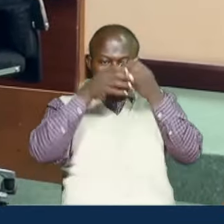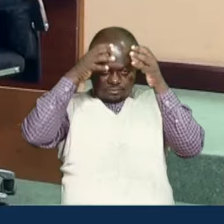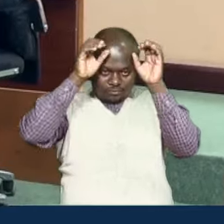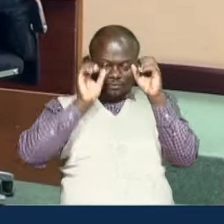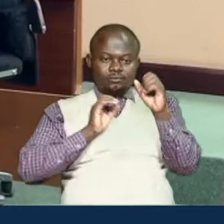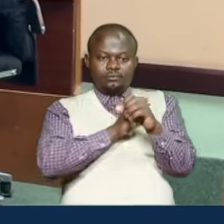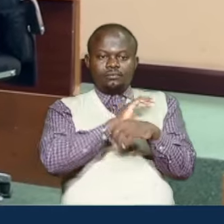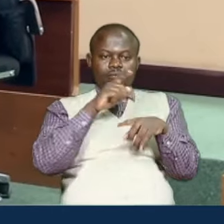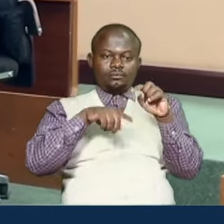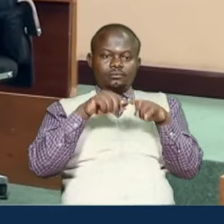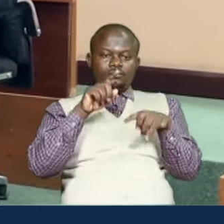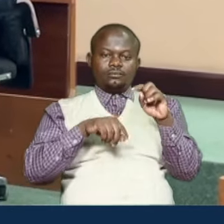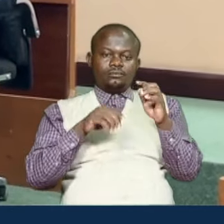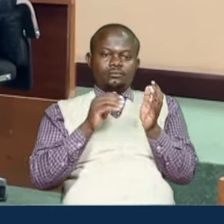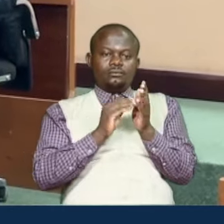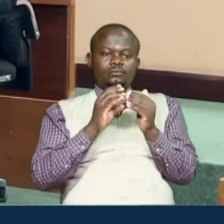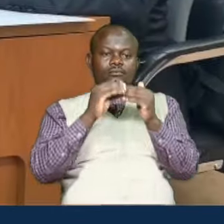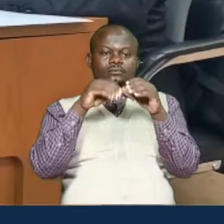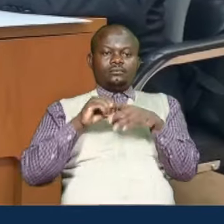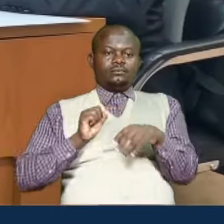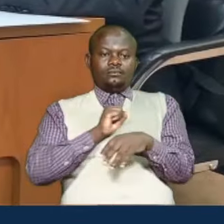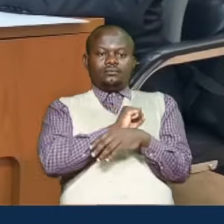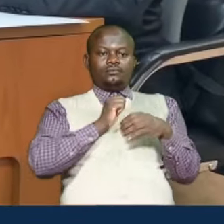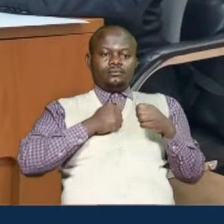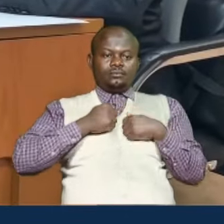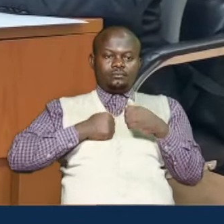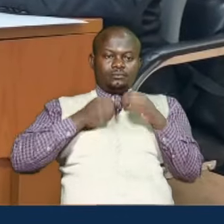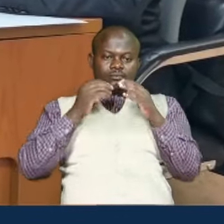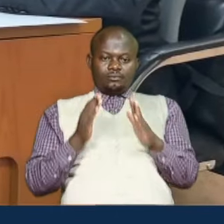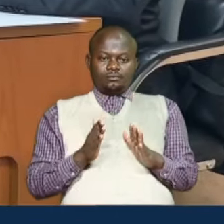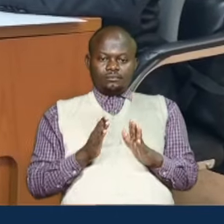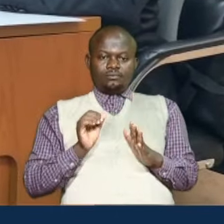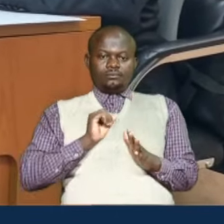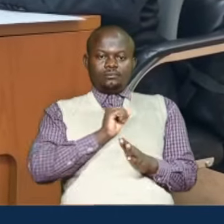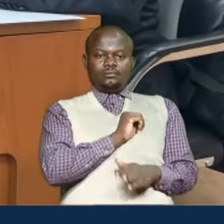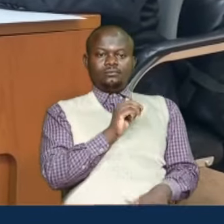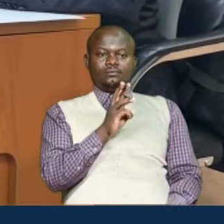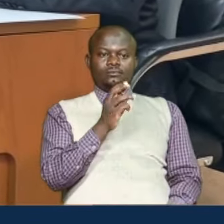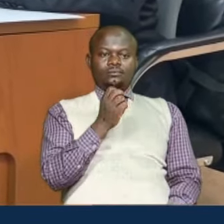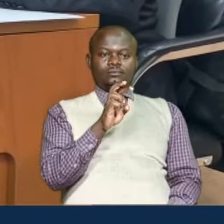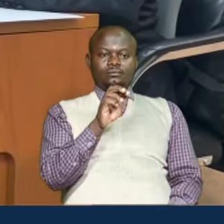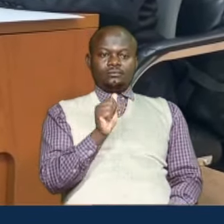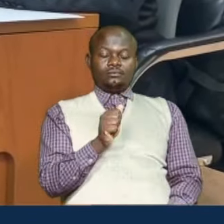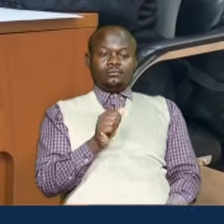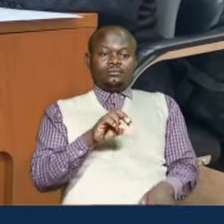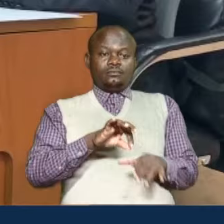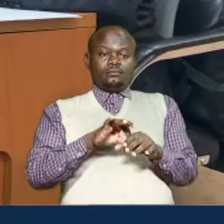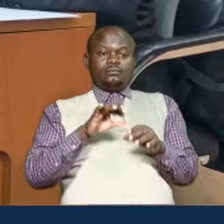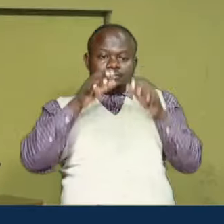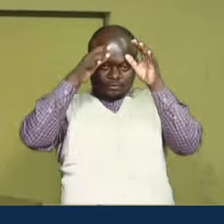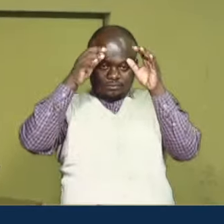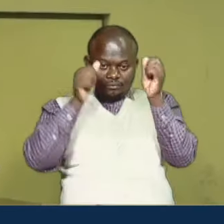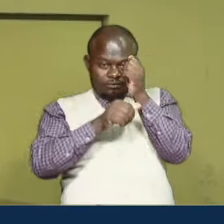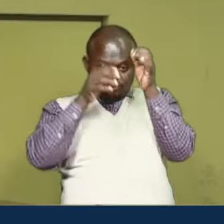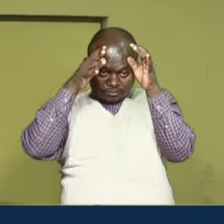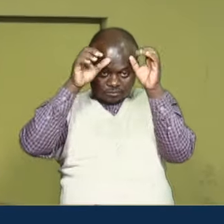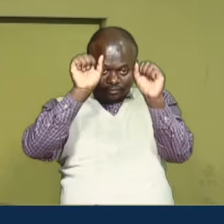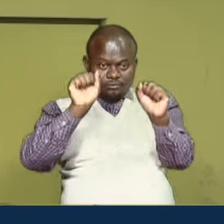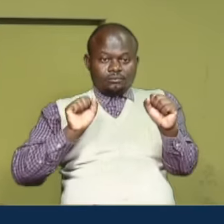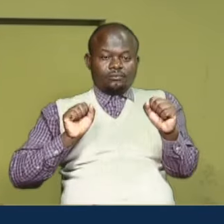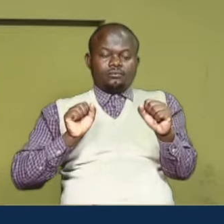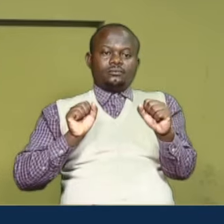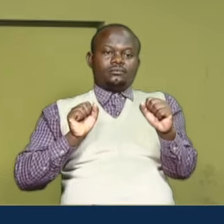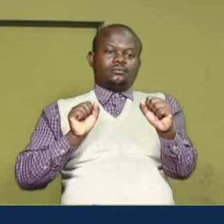ya politiki n'imiyoborere muri Sena y'u Rwanda. Senateri Uwera Pelagi atorerwa kuba vice perezida w'iyi komisiyo ya politiki